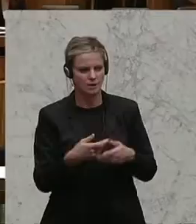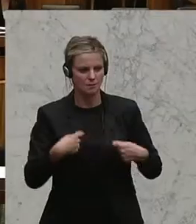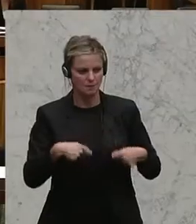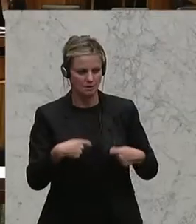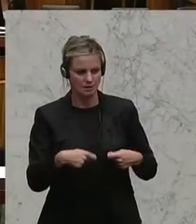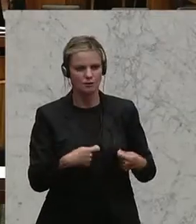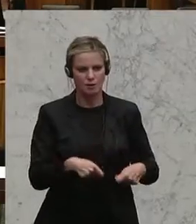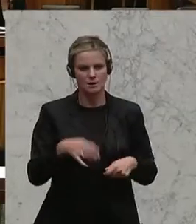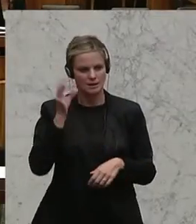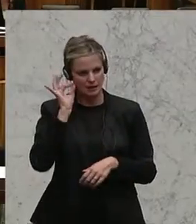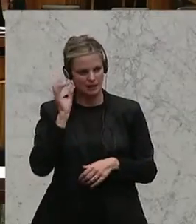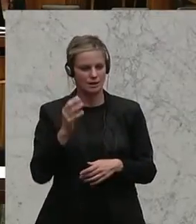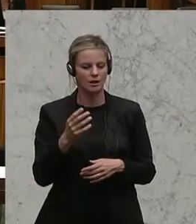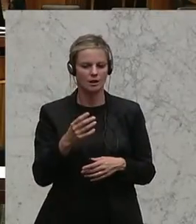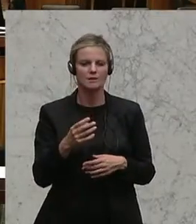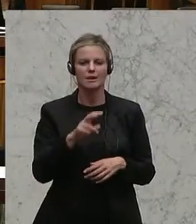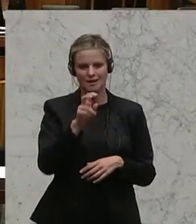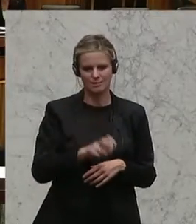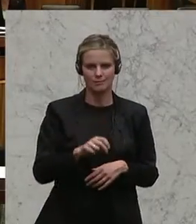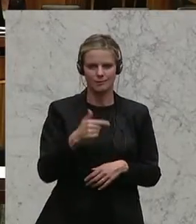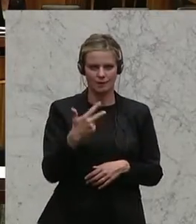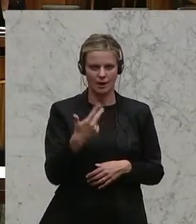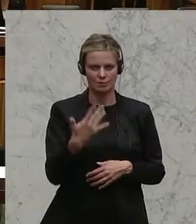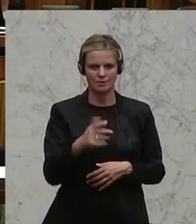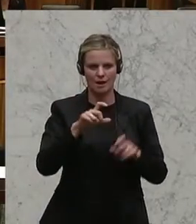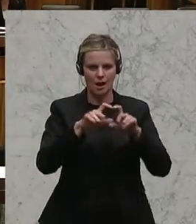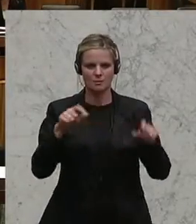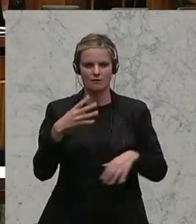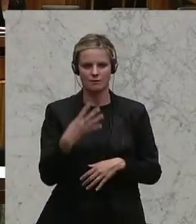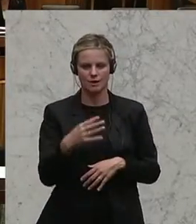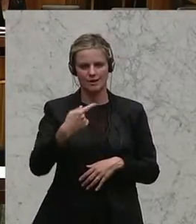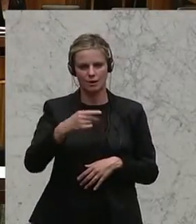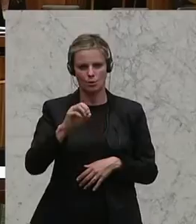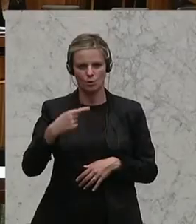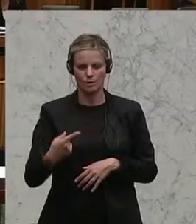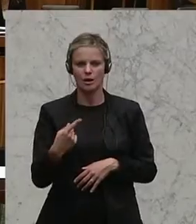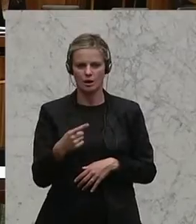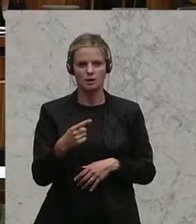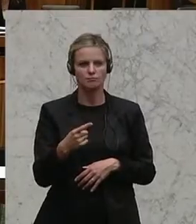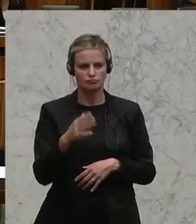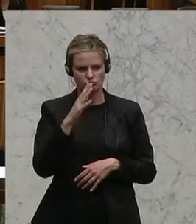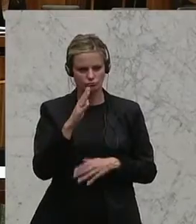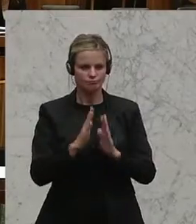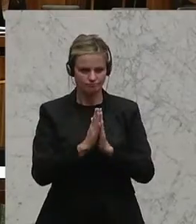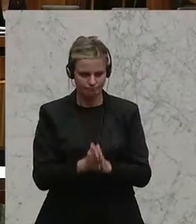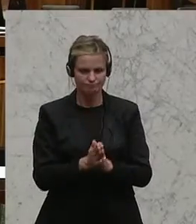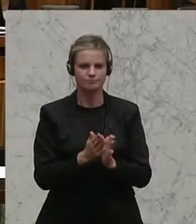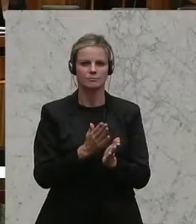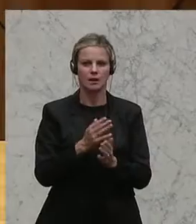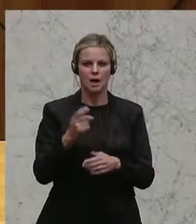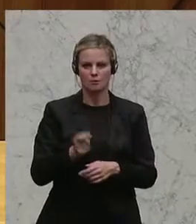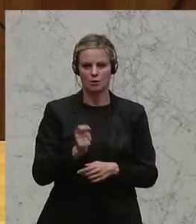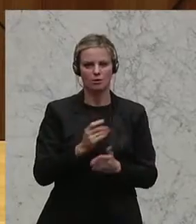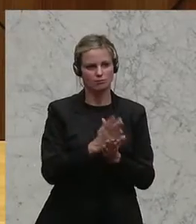mit der Frau Präsidentin gemäß § 53 Absatz 4 GOG ersucht, die Verteilung an die Abgeordneten